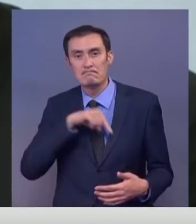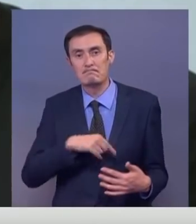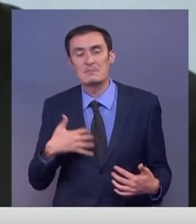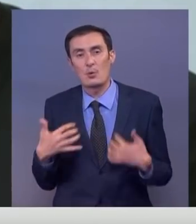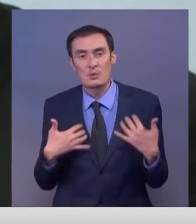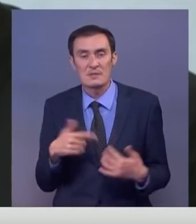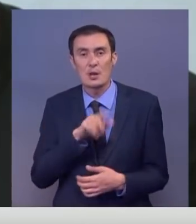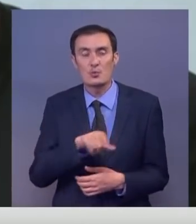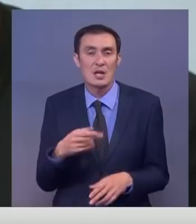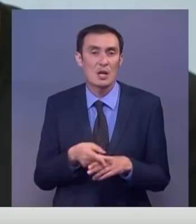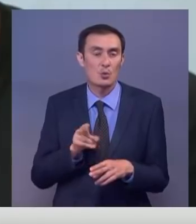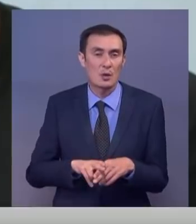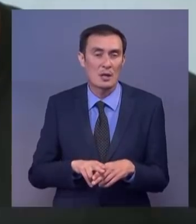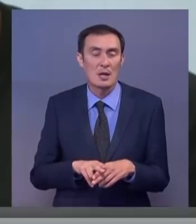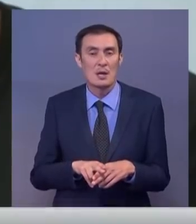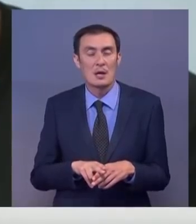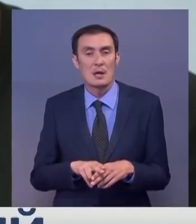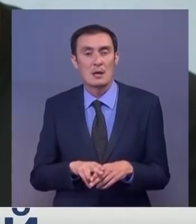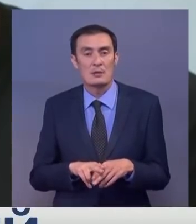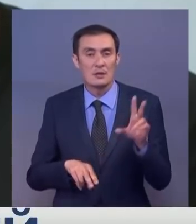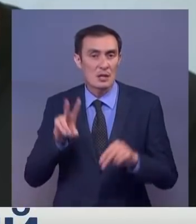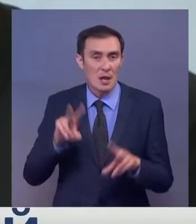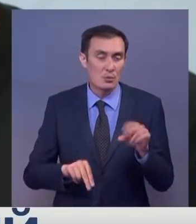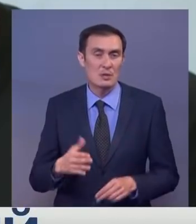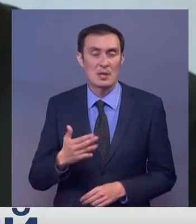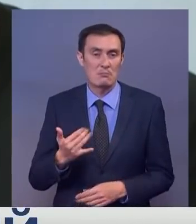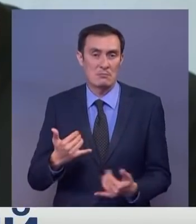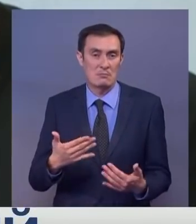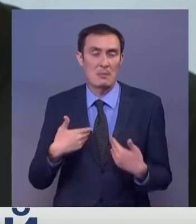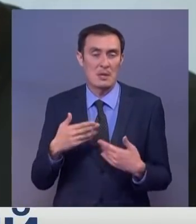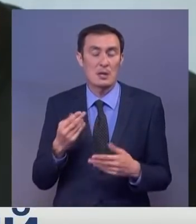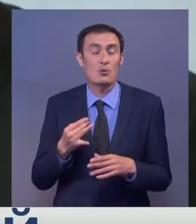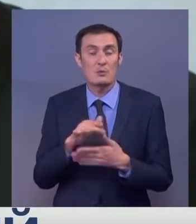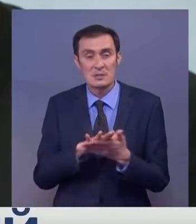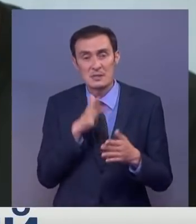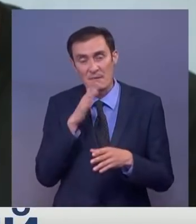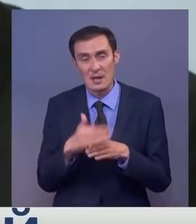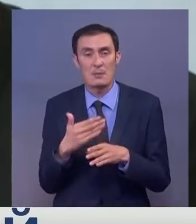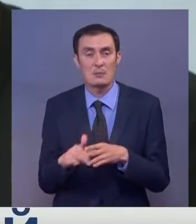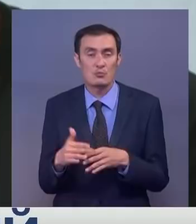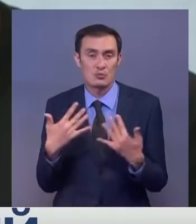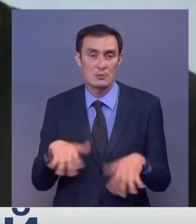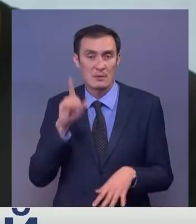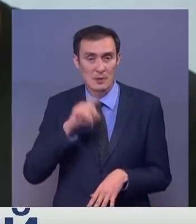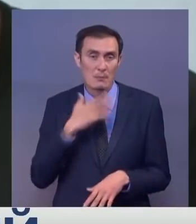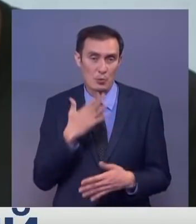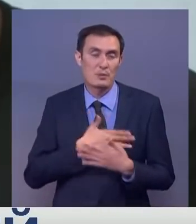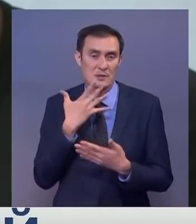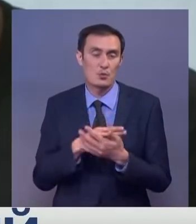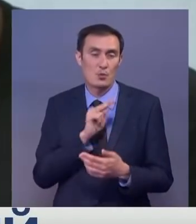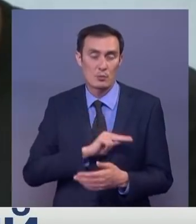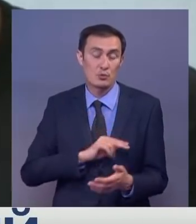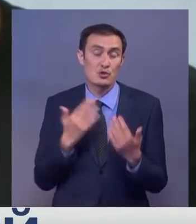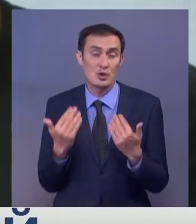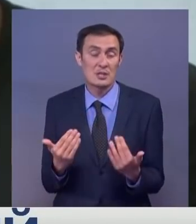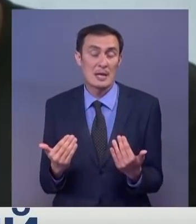тех людей, которые, ну, как бы полагаются на меня, которые надежду возлагают. Но потом со временем я привыкла, полюбила свою работу. И сейчас